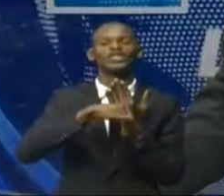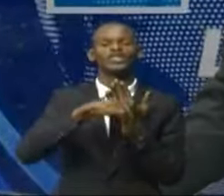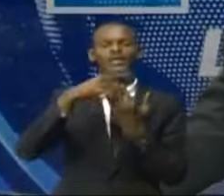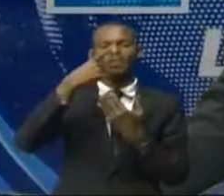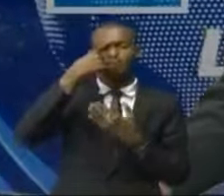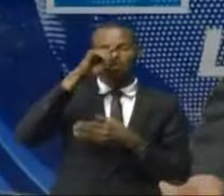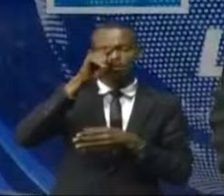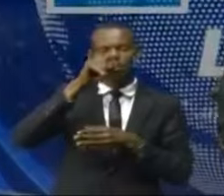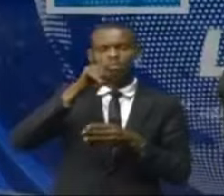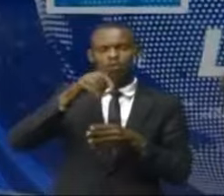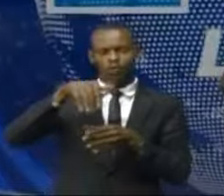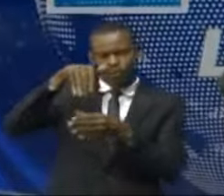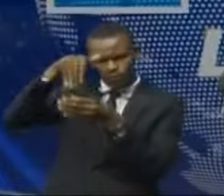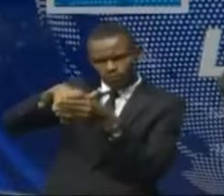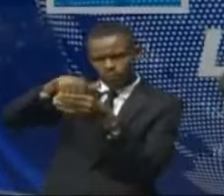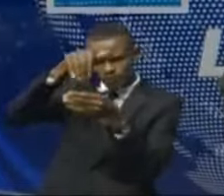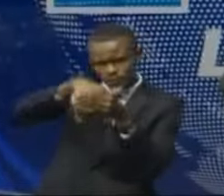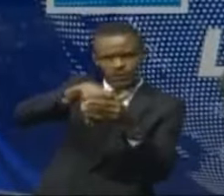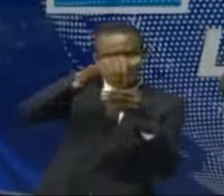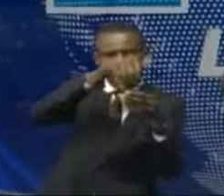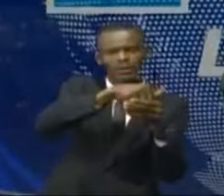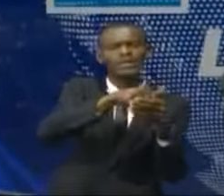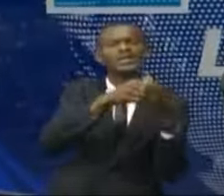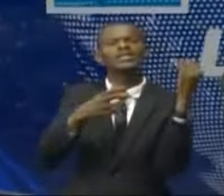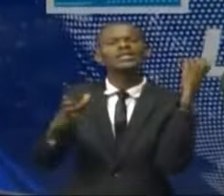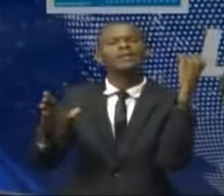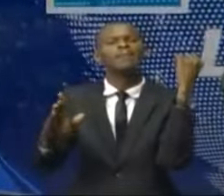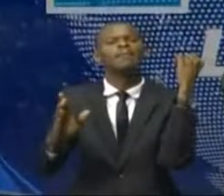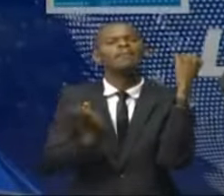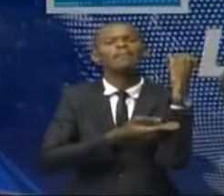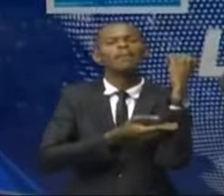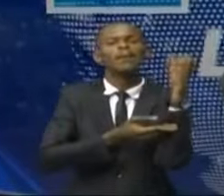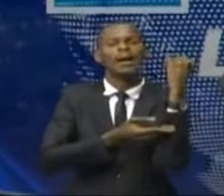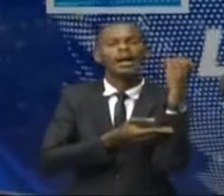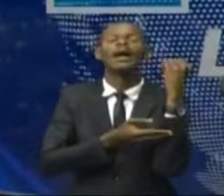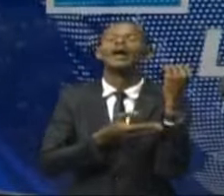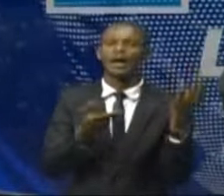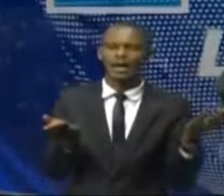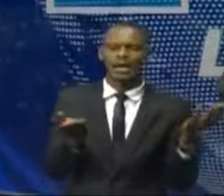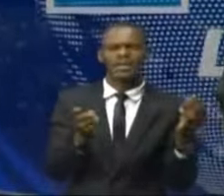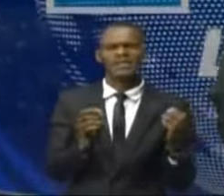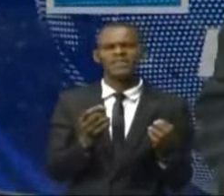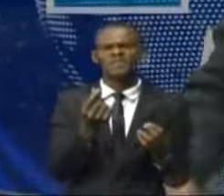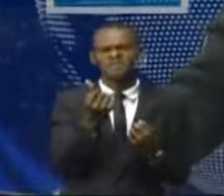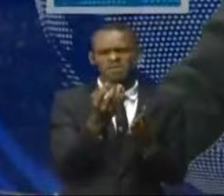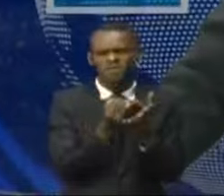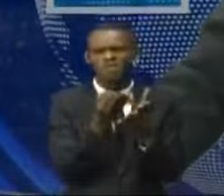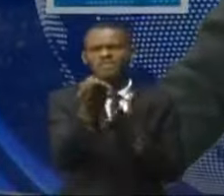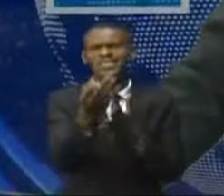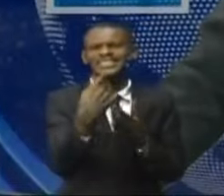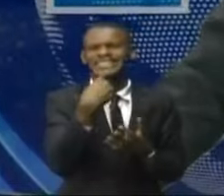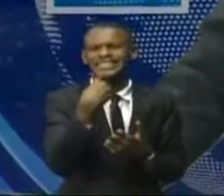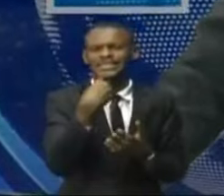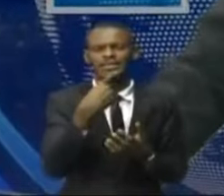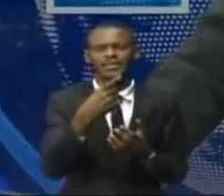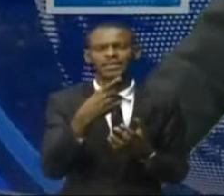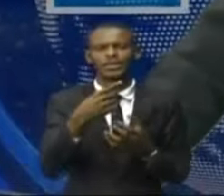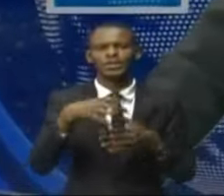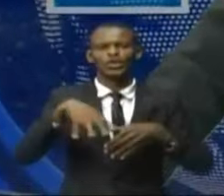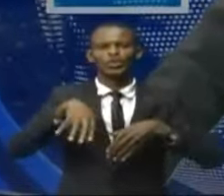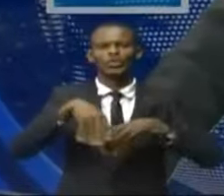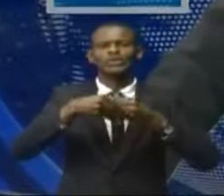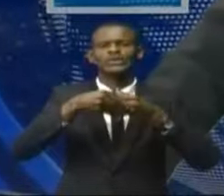République démocratique du Congo, ce projet financé par l'USAID et porté par l'Institut